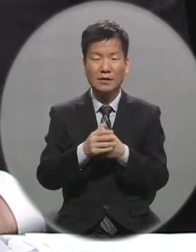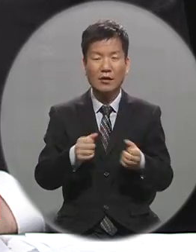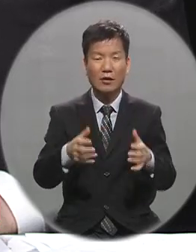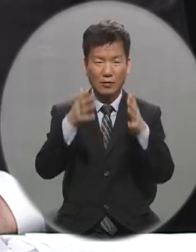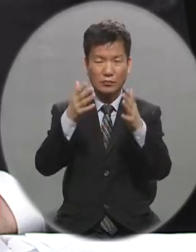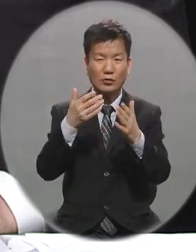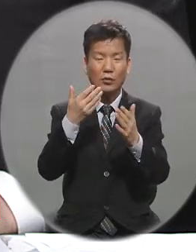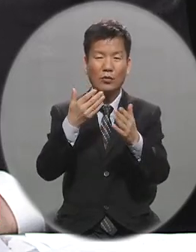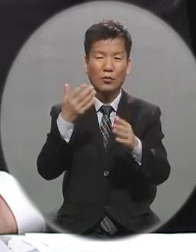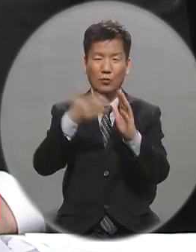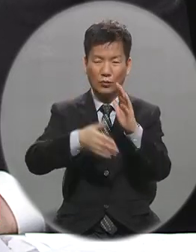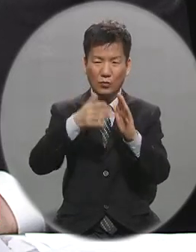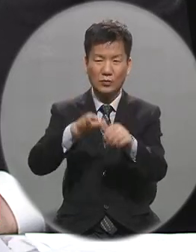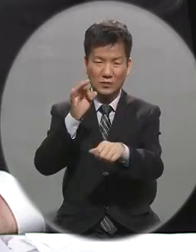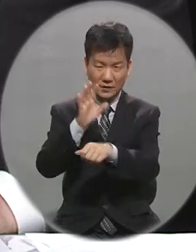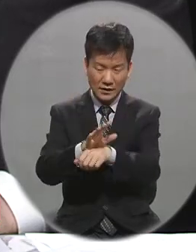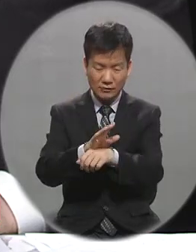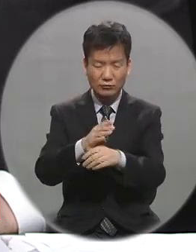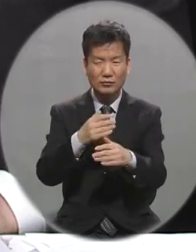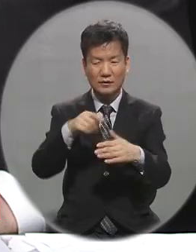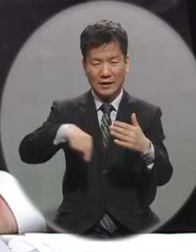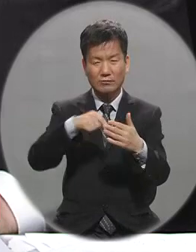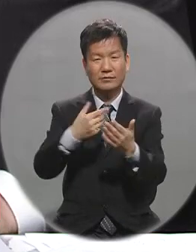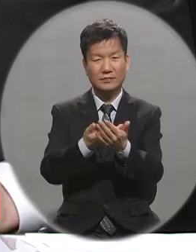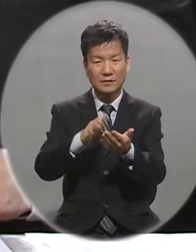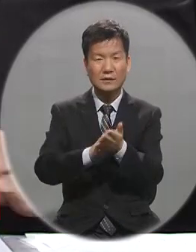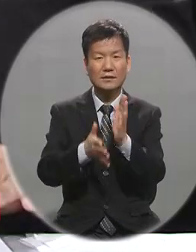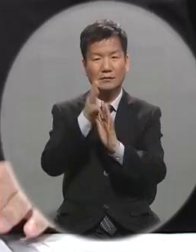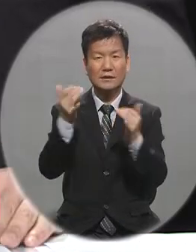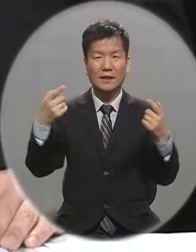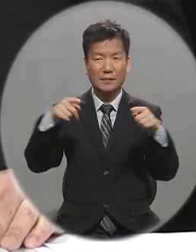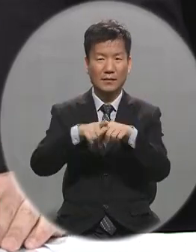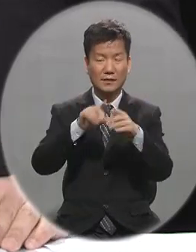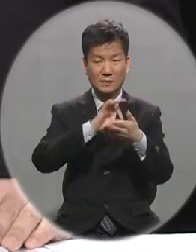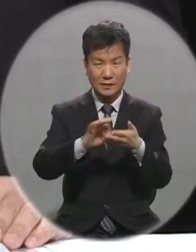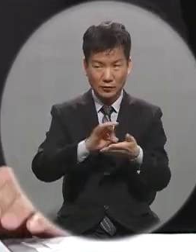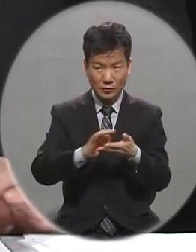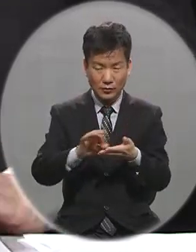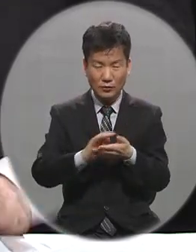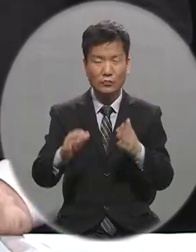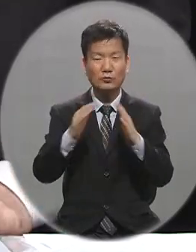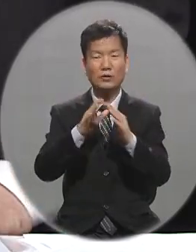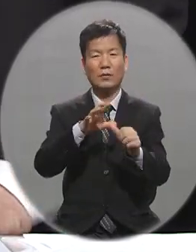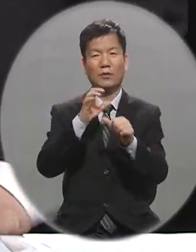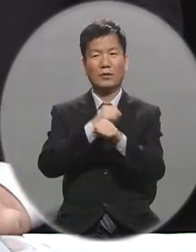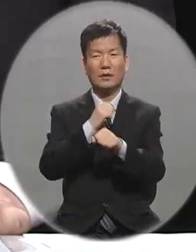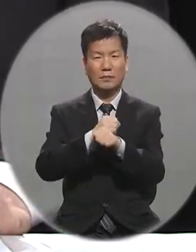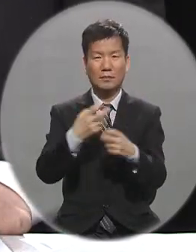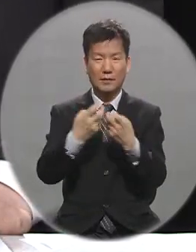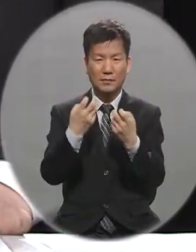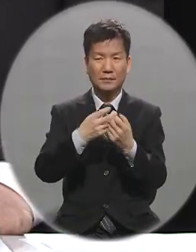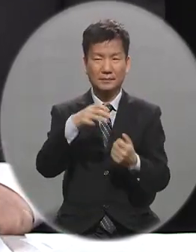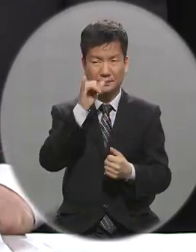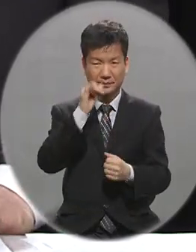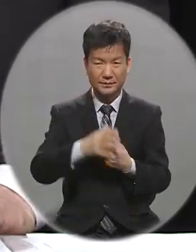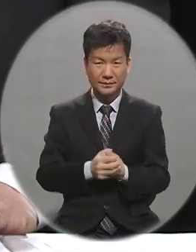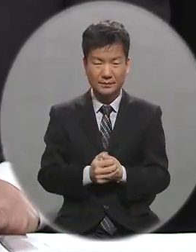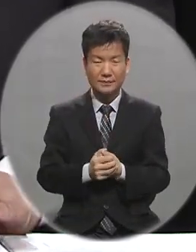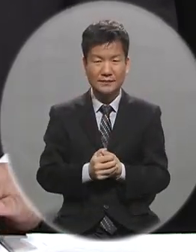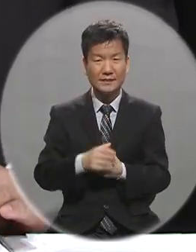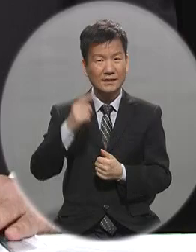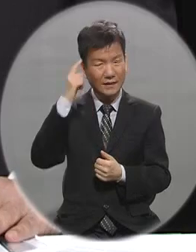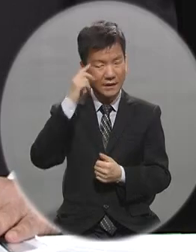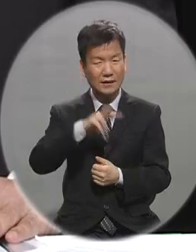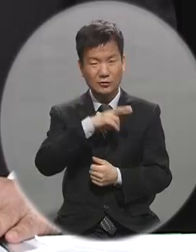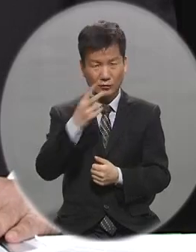건물들을 공공구입하고 그린 리모델링해서 시민들이 함께 쓰거나 공공주택으로 활용해야 된다고 저는 생각하고 있습니다.